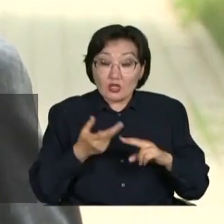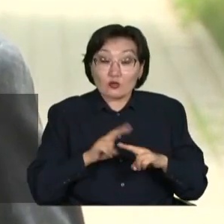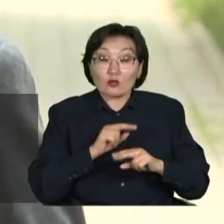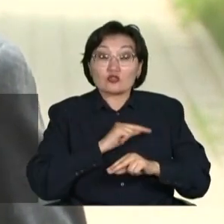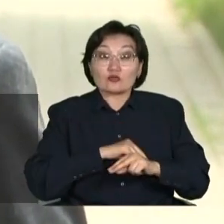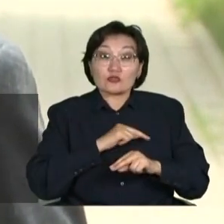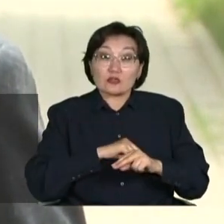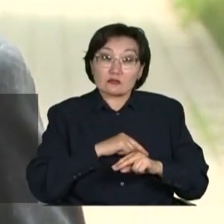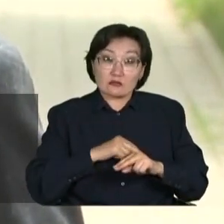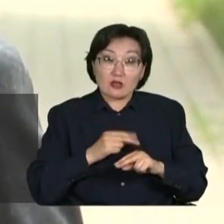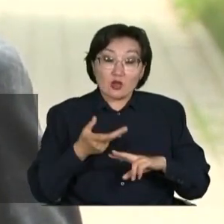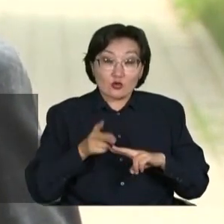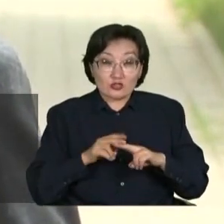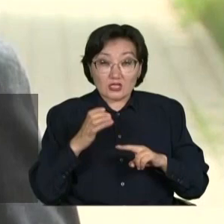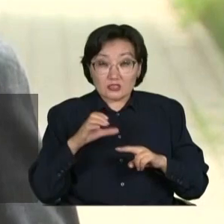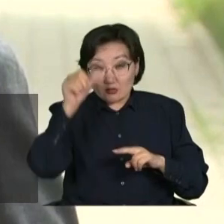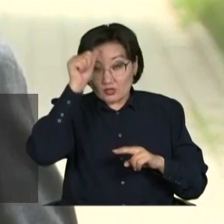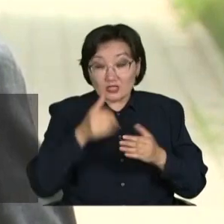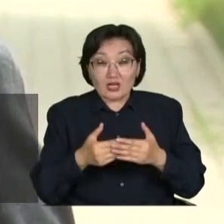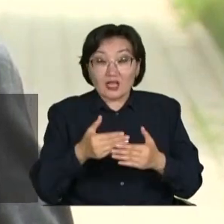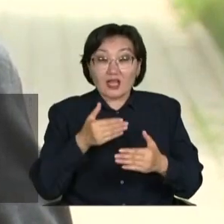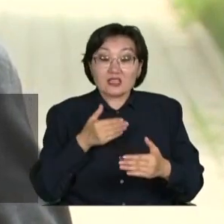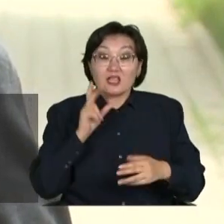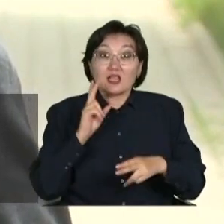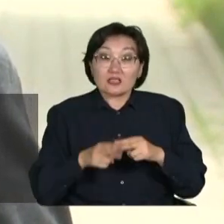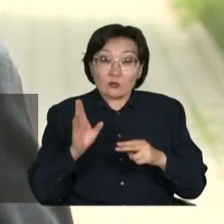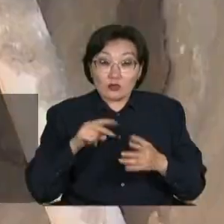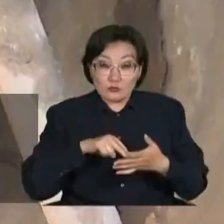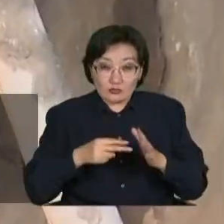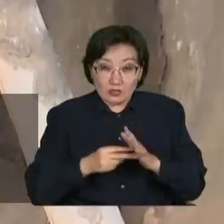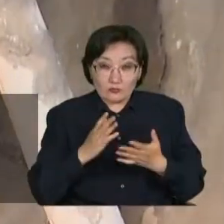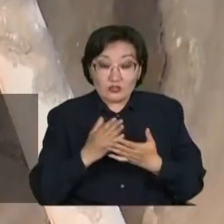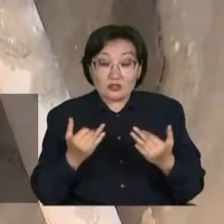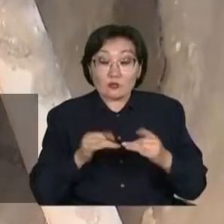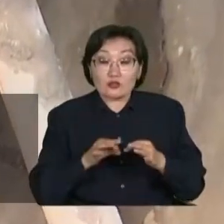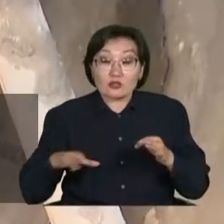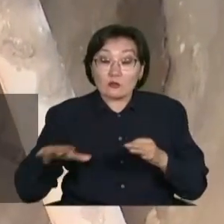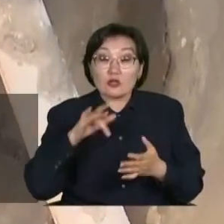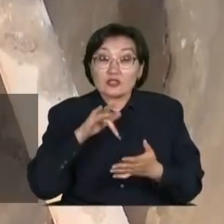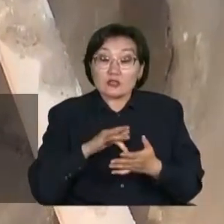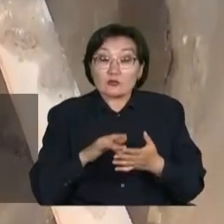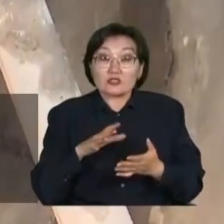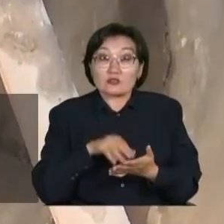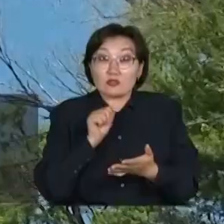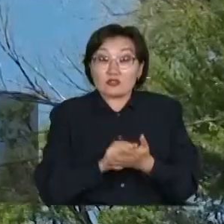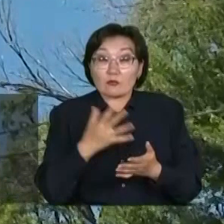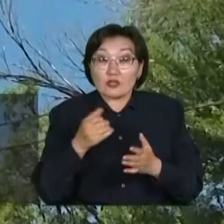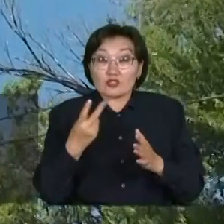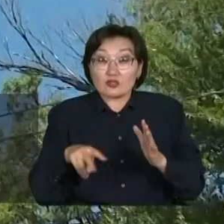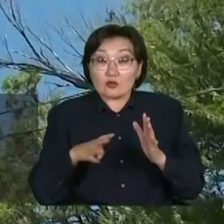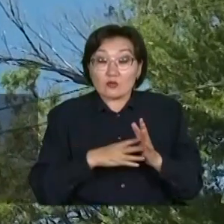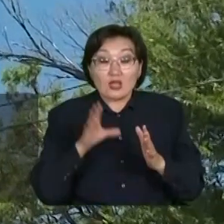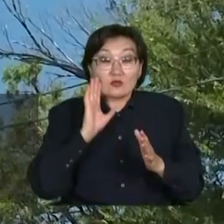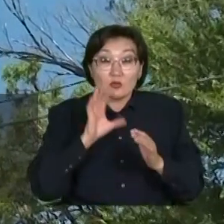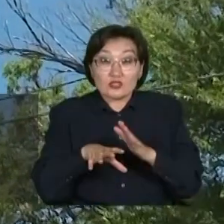жұмыстар осы 42 айына дейін аяқталады деп жоспарлап отырмыз. Қазір облыс орталығындағы жарамсыз 529 гидранттың